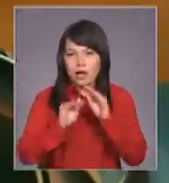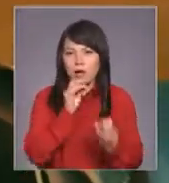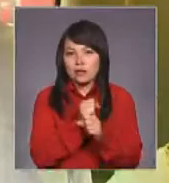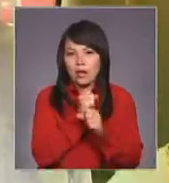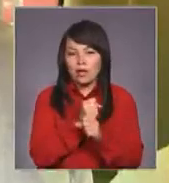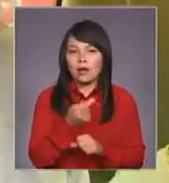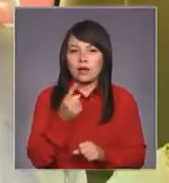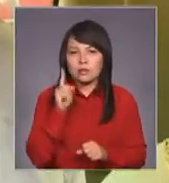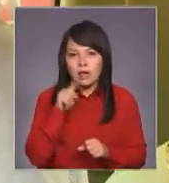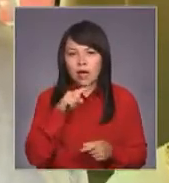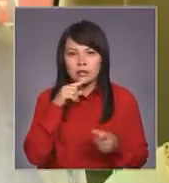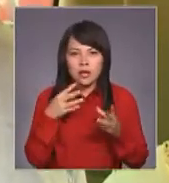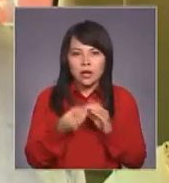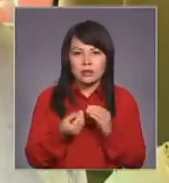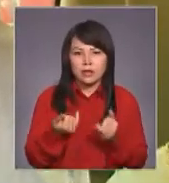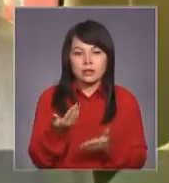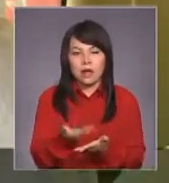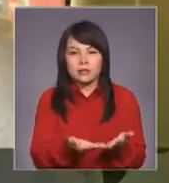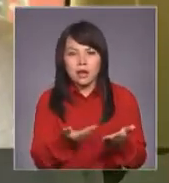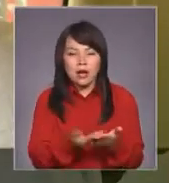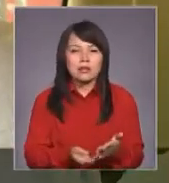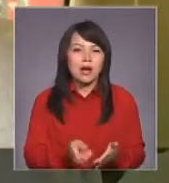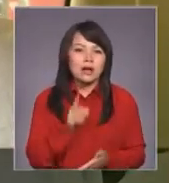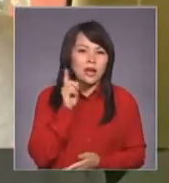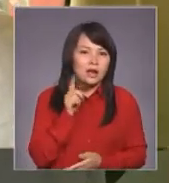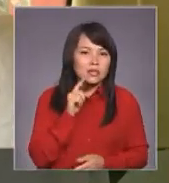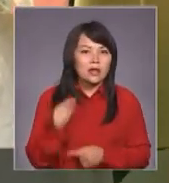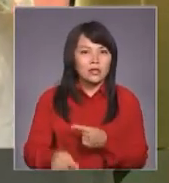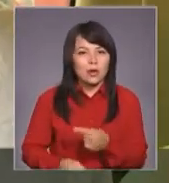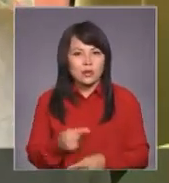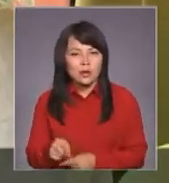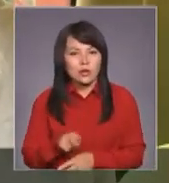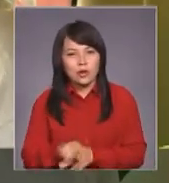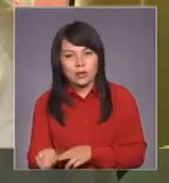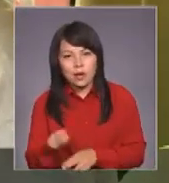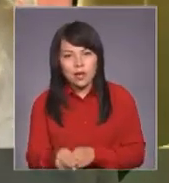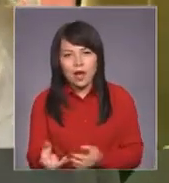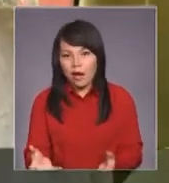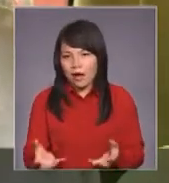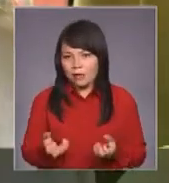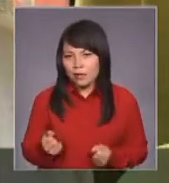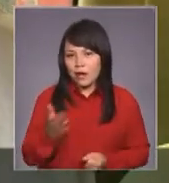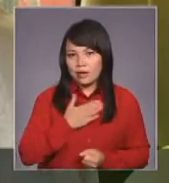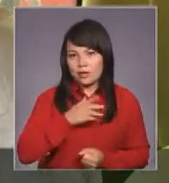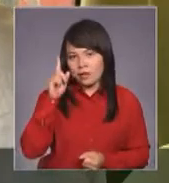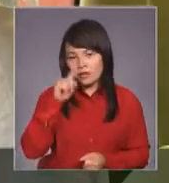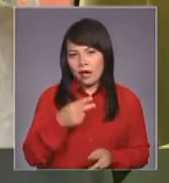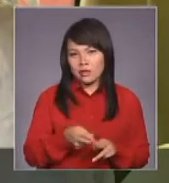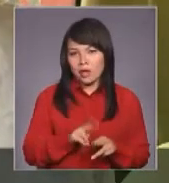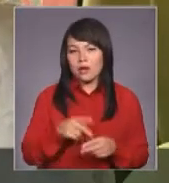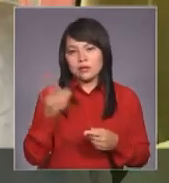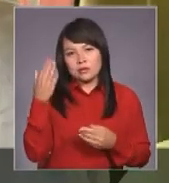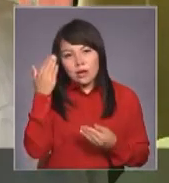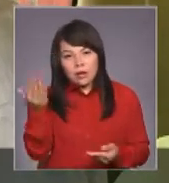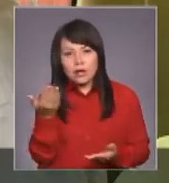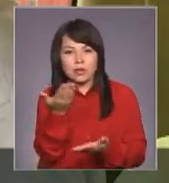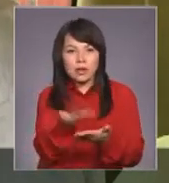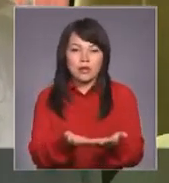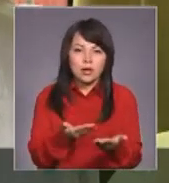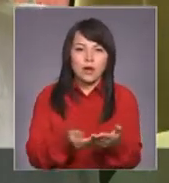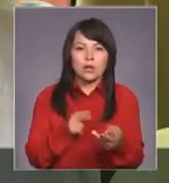жастарға наставник дейді ғой, соны үйретіп, осыны қабылдап алып, білмеген жерін үйретіп,